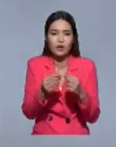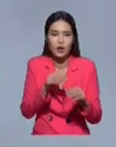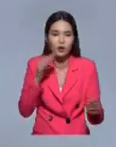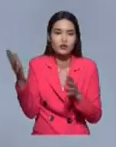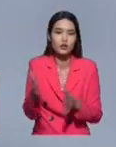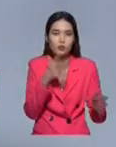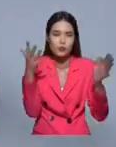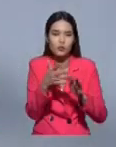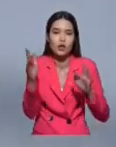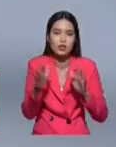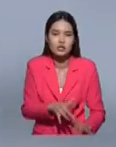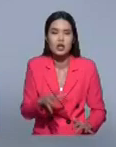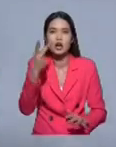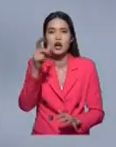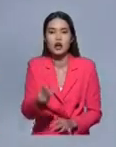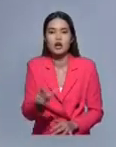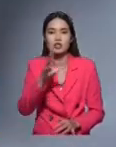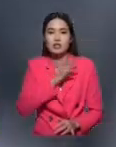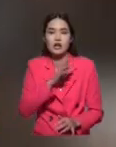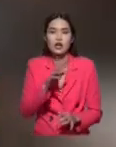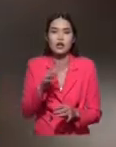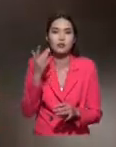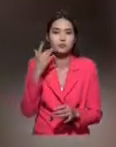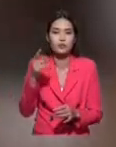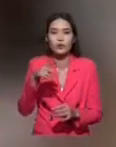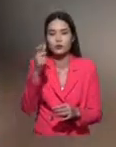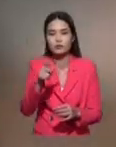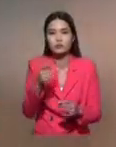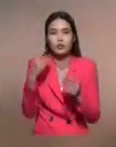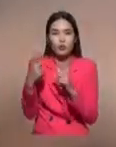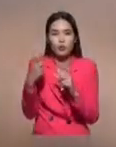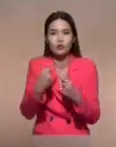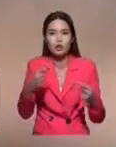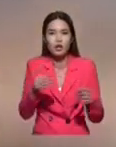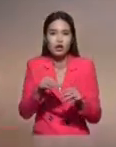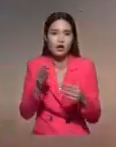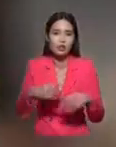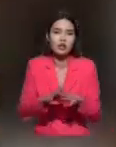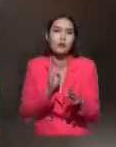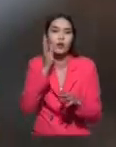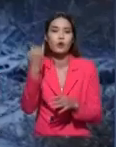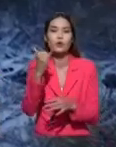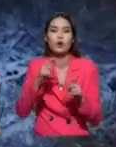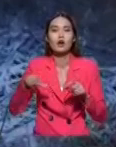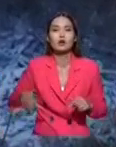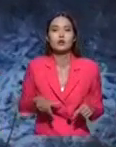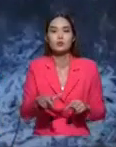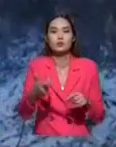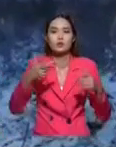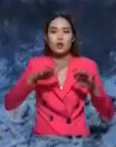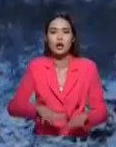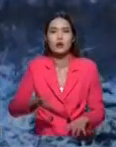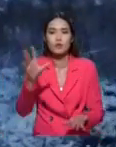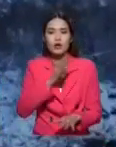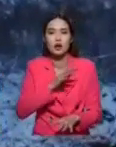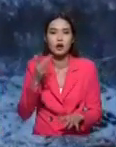в регионе. Более 20 авто, в том числе и большие грузы, пришлось доставать из кювета. Утром в субботу на автодороге Рудный Качар гражданин России